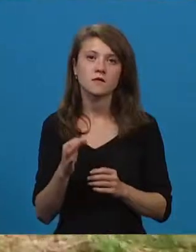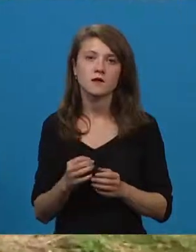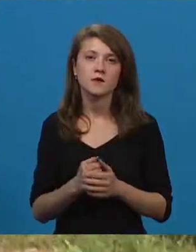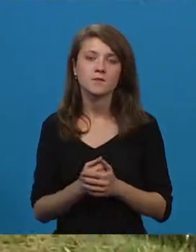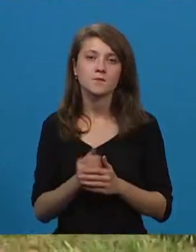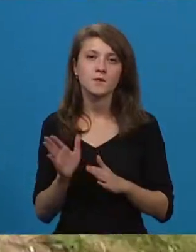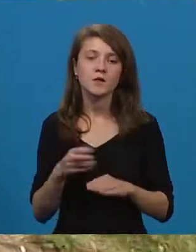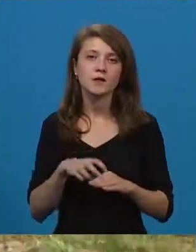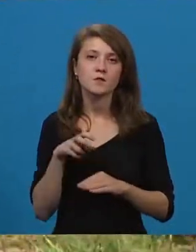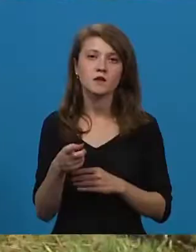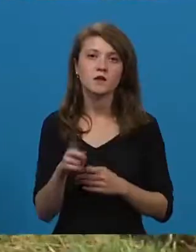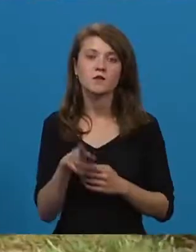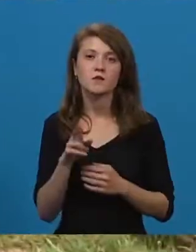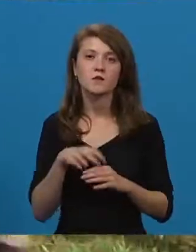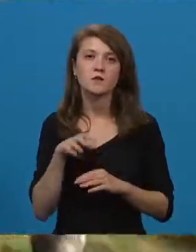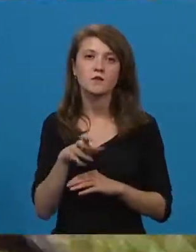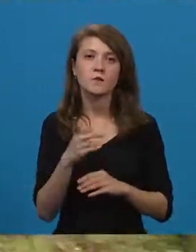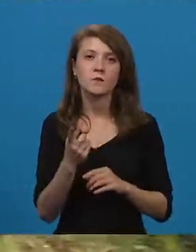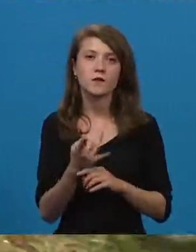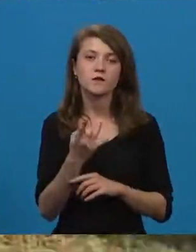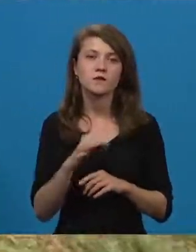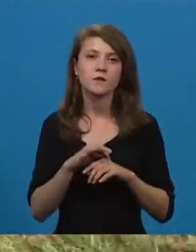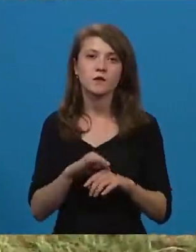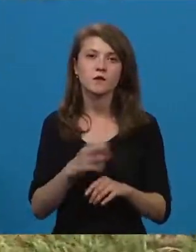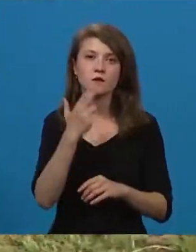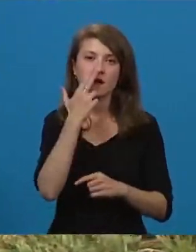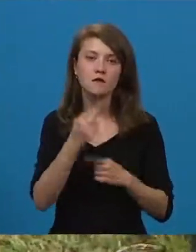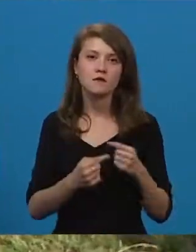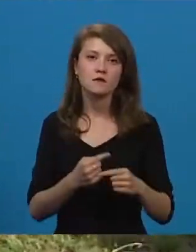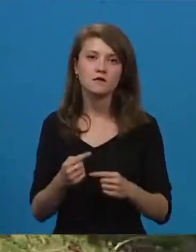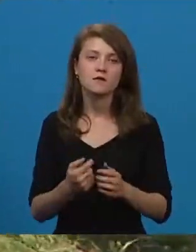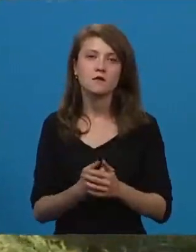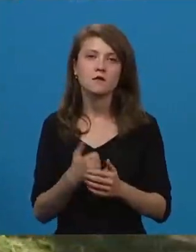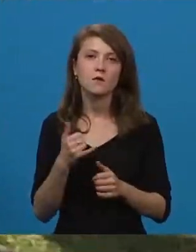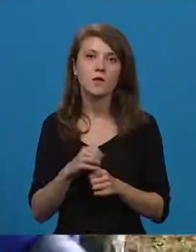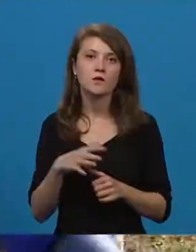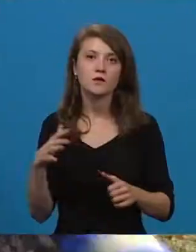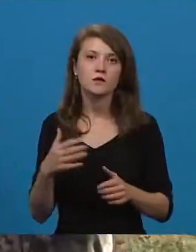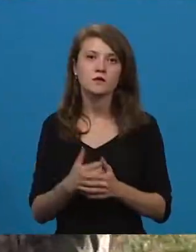Після стрибків для тих, хто стрибнув вперше, проводять традиційну посвяту у парашутисти.